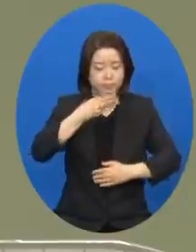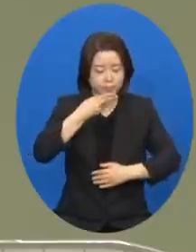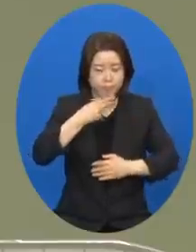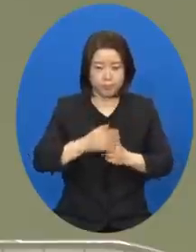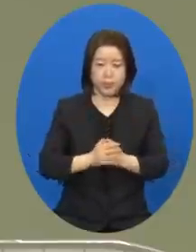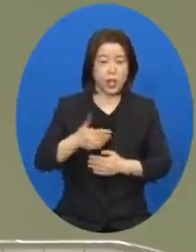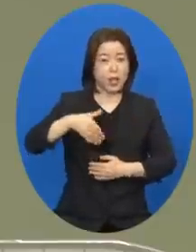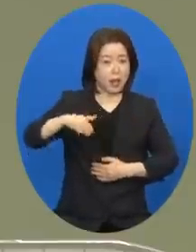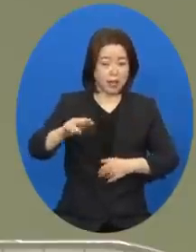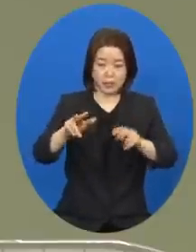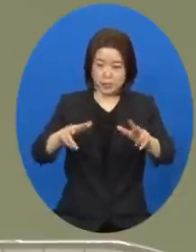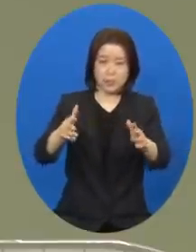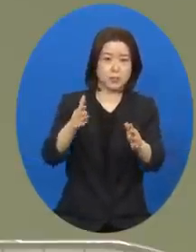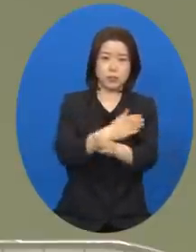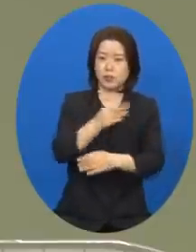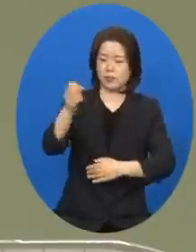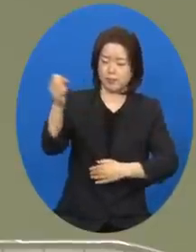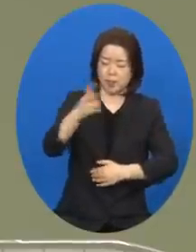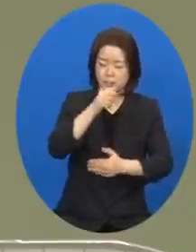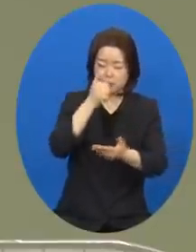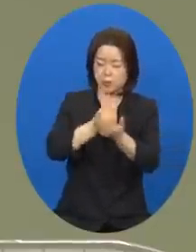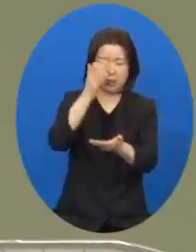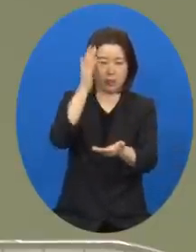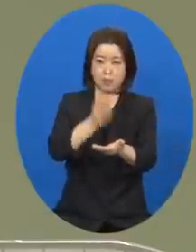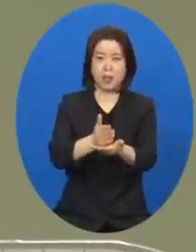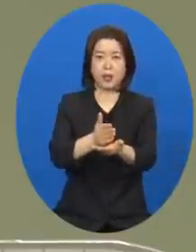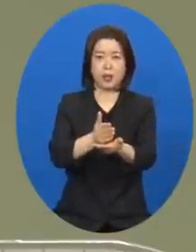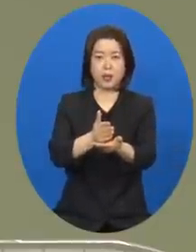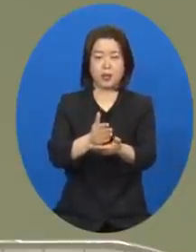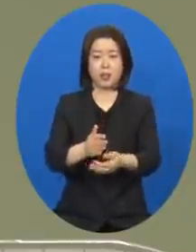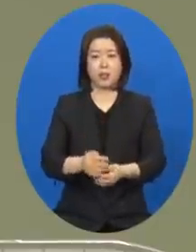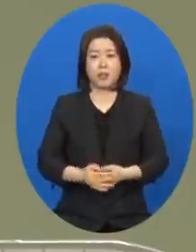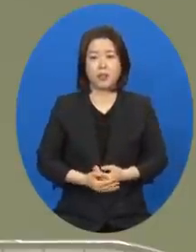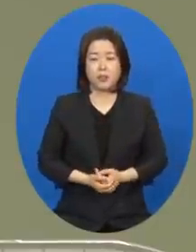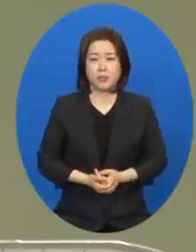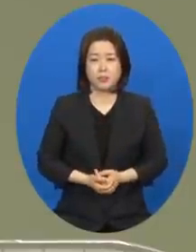가서 이제부터 다시는 죄를 짓지 말아라.